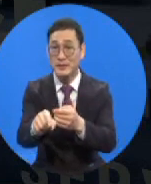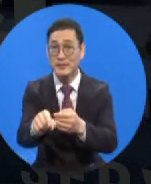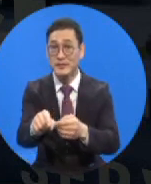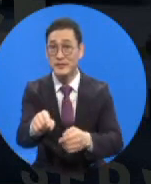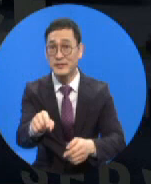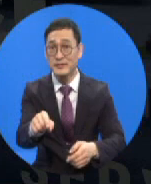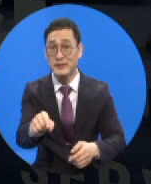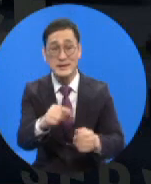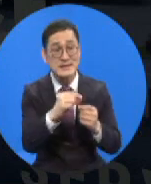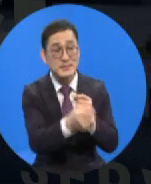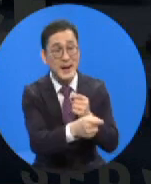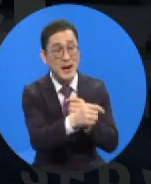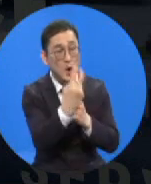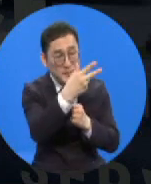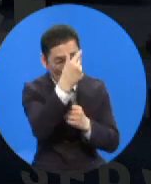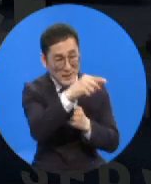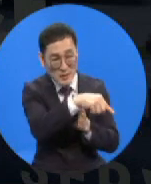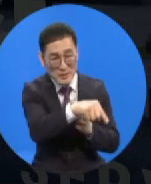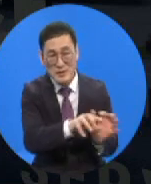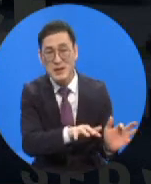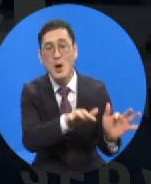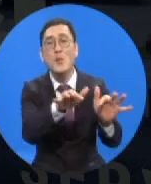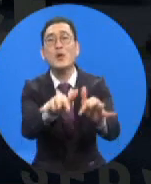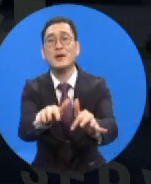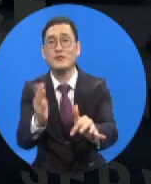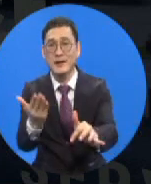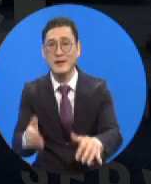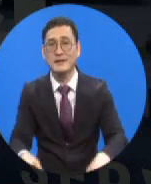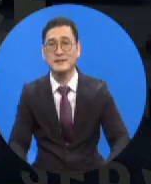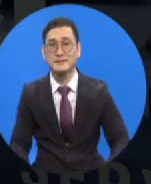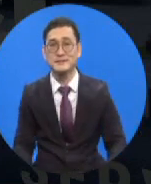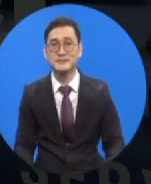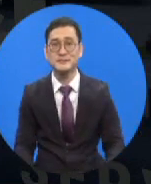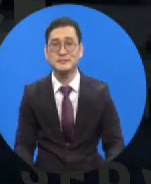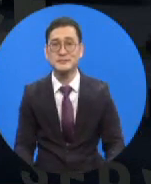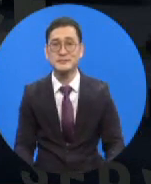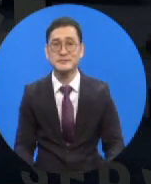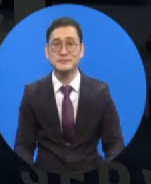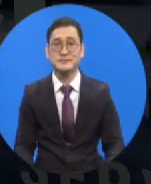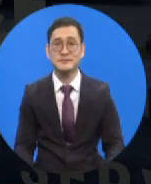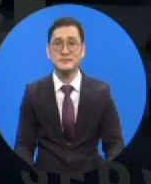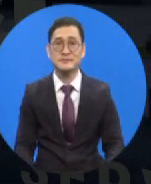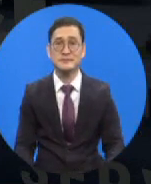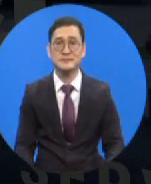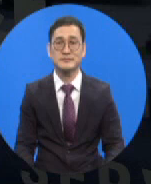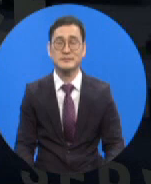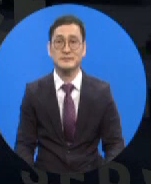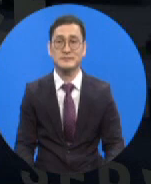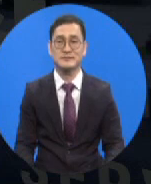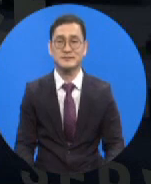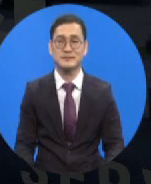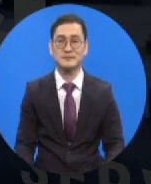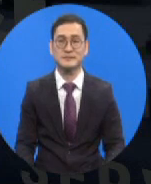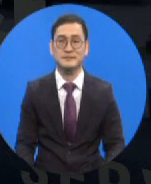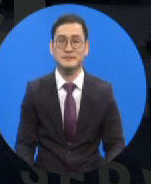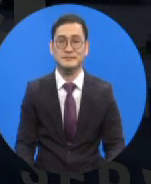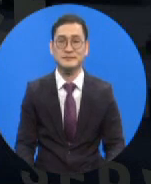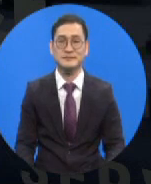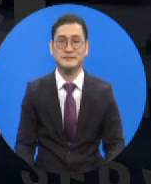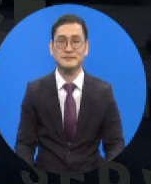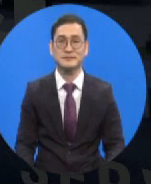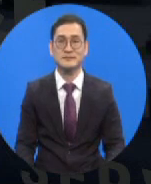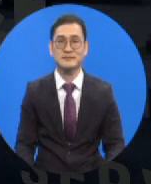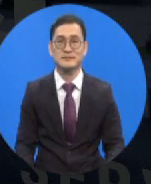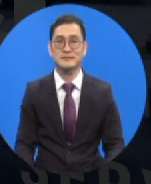방문하는데 지검에 있는 분들이 오지 않진 않잖아요. 그러니까 함께 모임을 하게 되니까 그런 부분도 본인하고 사실 이두봉 지검장 같은 경우에 1차장